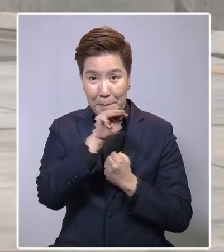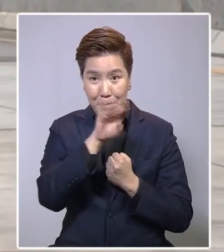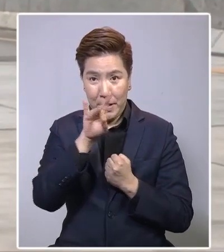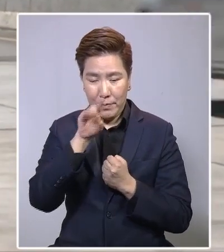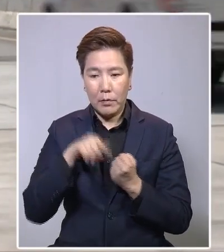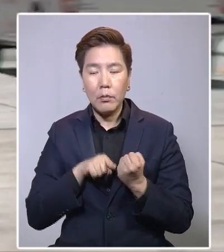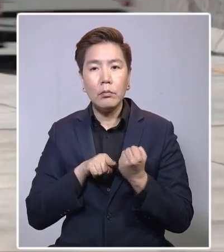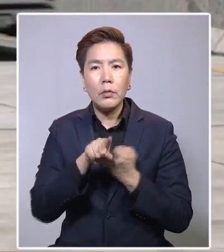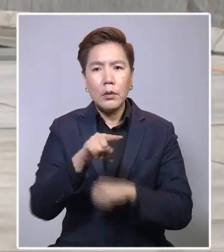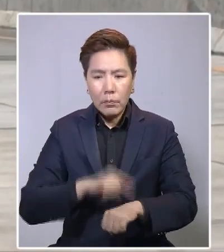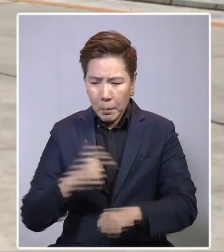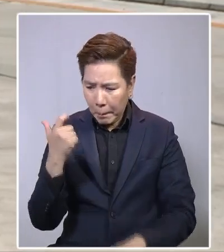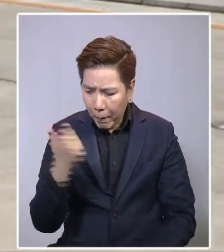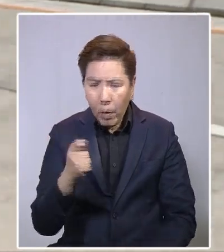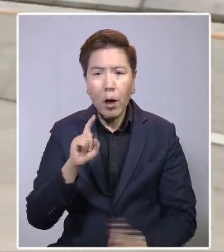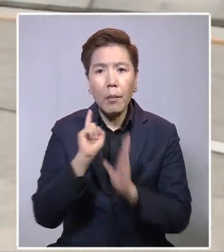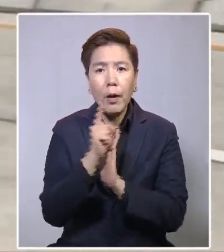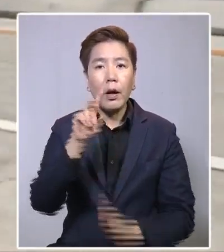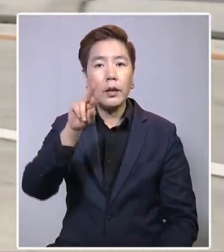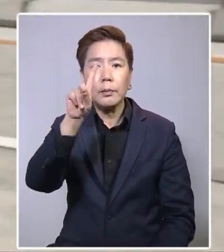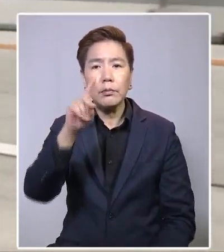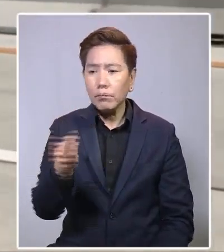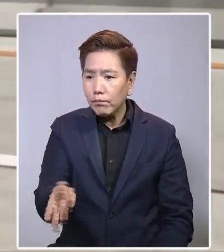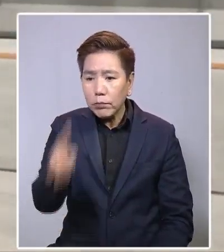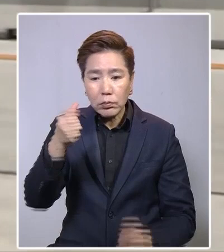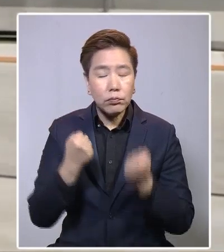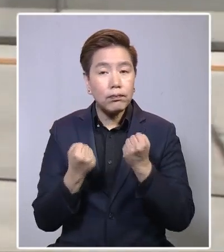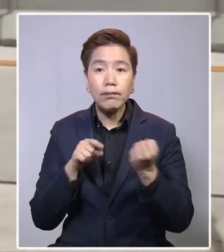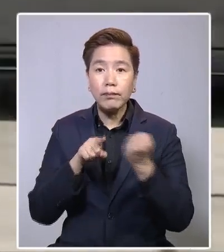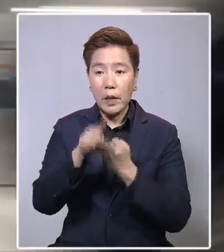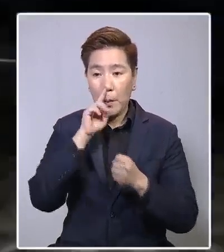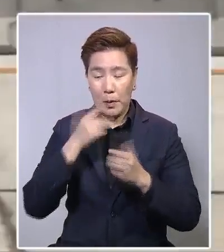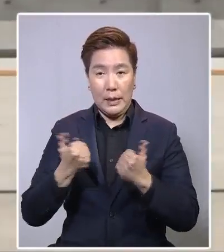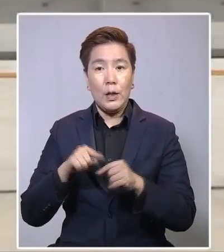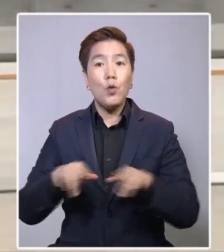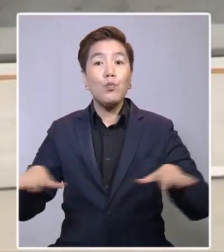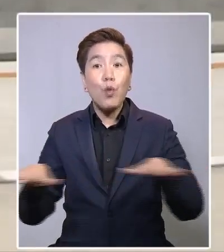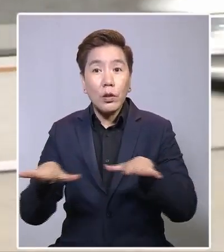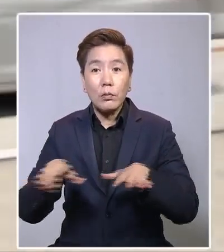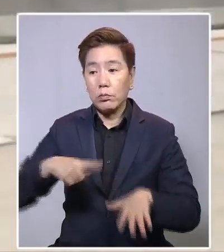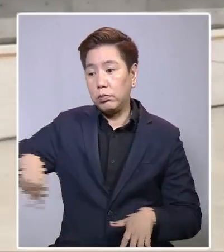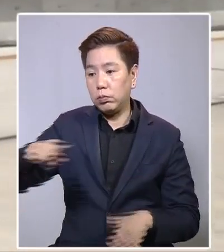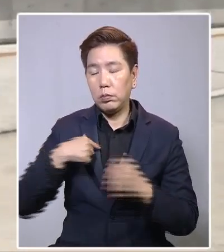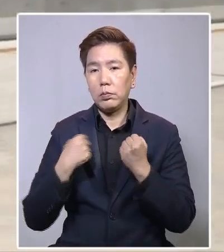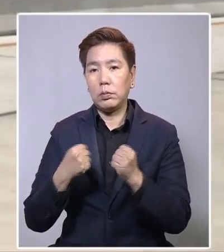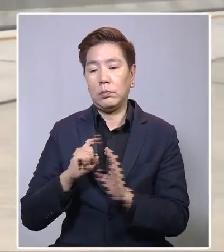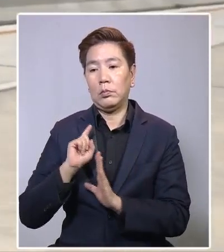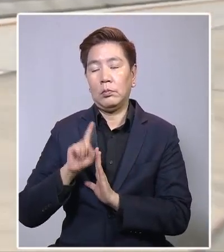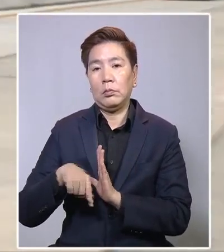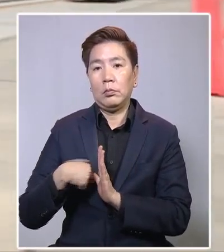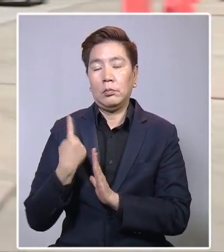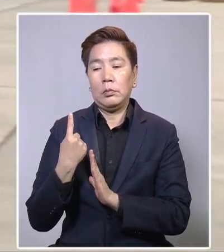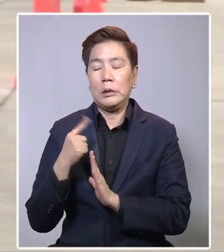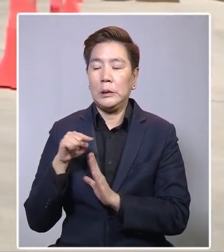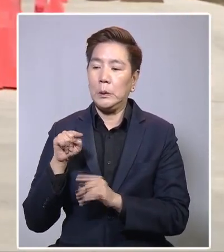M81 จะใช้เวลาเพียง30นาทีเท่านั้นค่ะซึ่งเมื่อเปรียบเทียบกับทางหลวงแผ่นดินปกติซึ่งใช้เวลาประมาณ1ชั่วโม